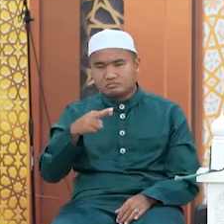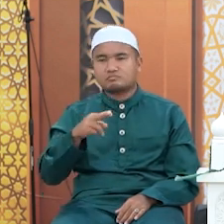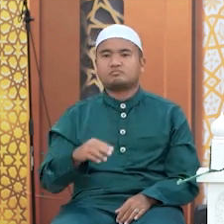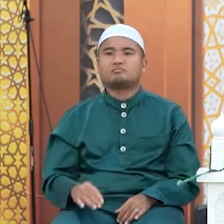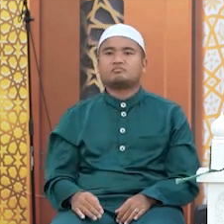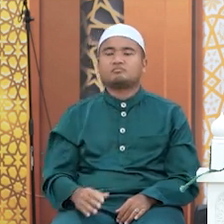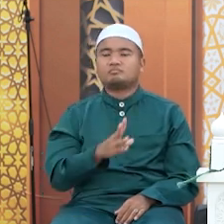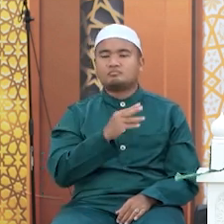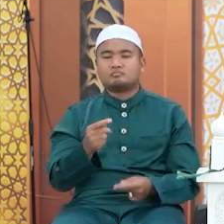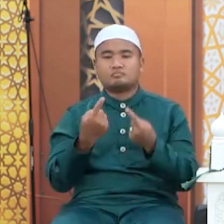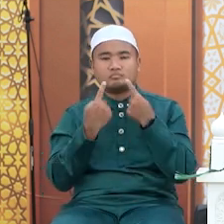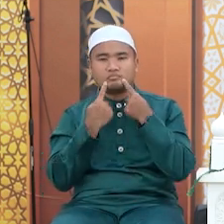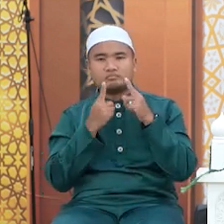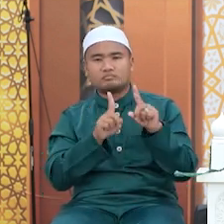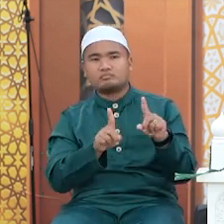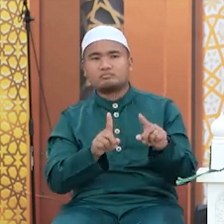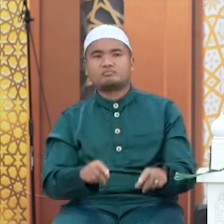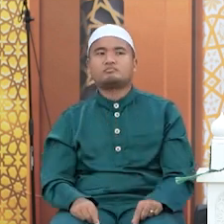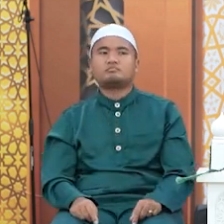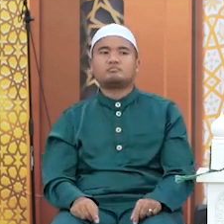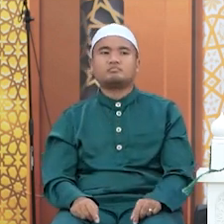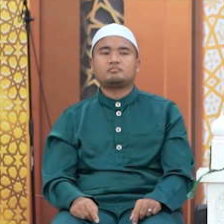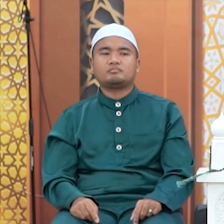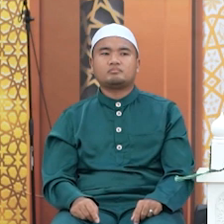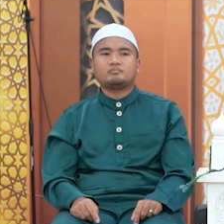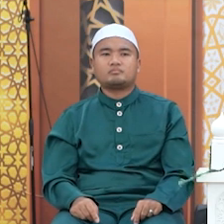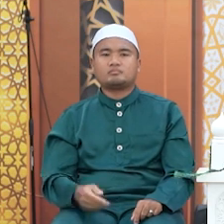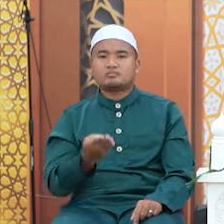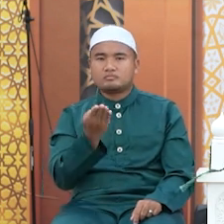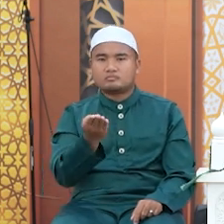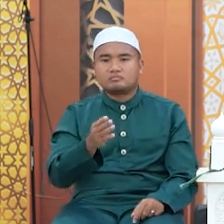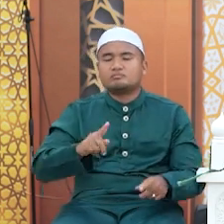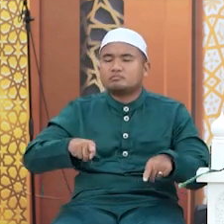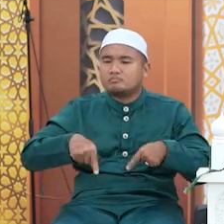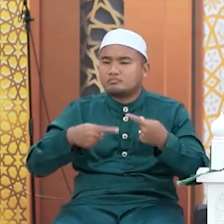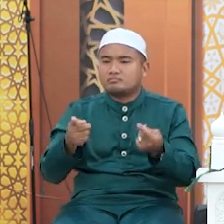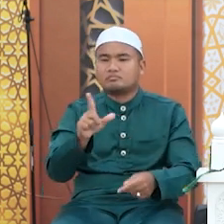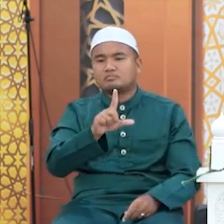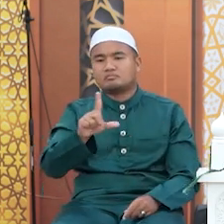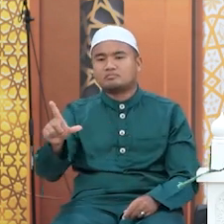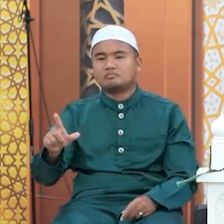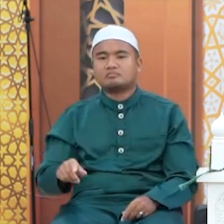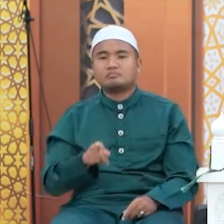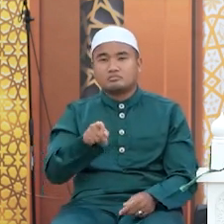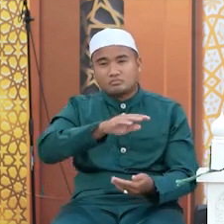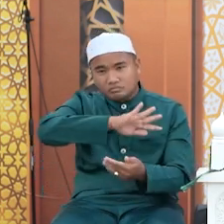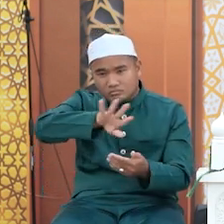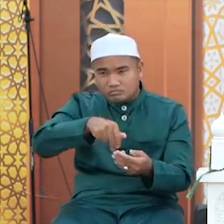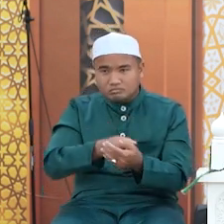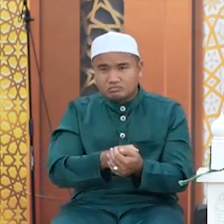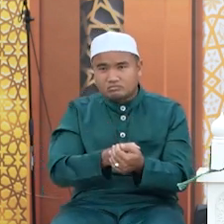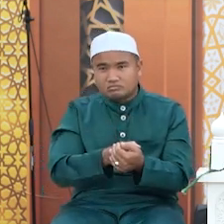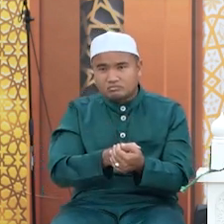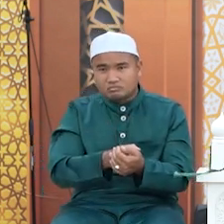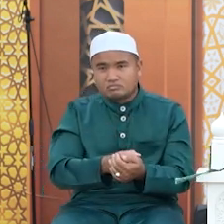Izhabu fa'antumut tulaqa. Kamu pergilah, kamu semua adalah bebas.